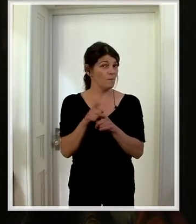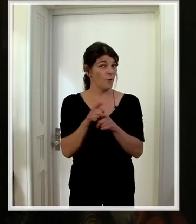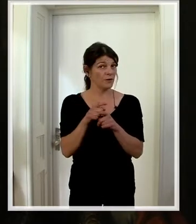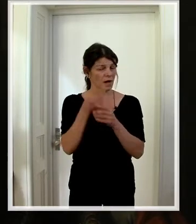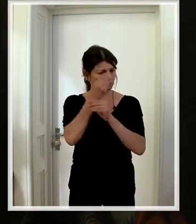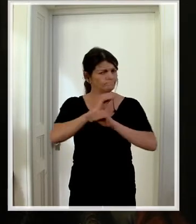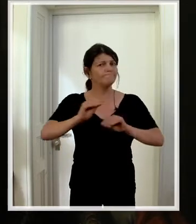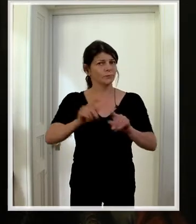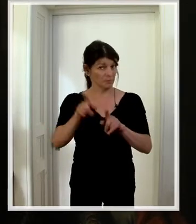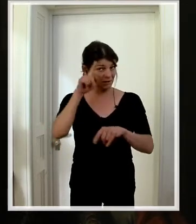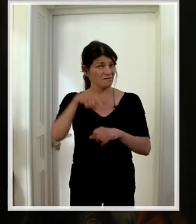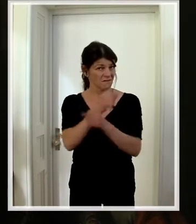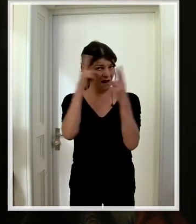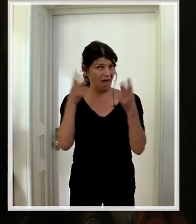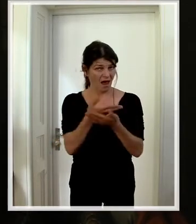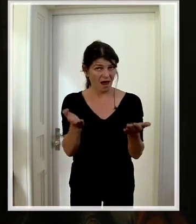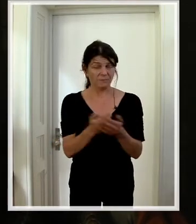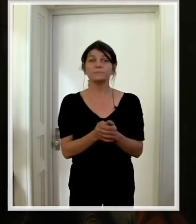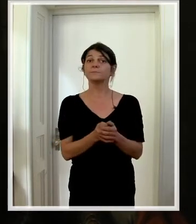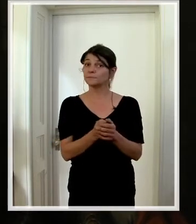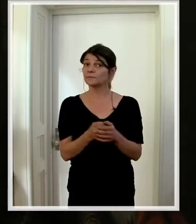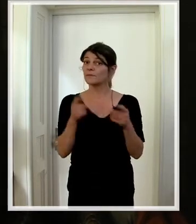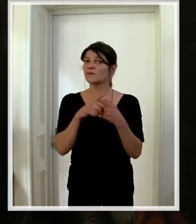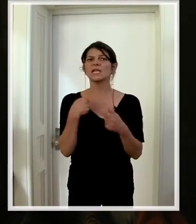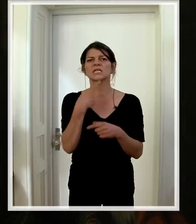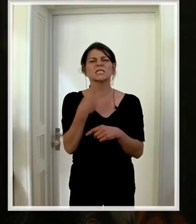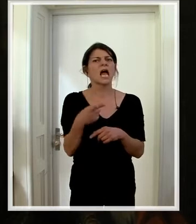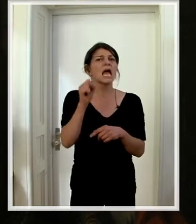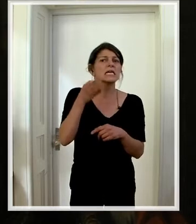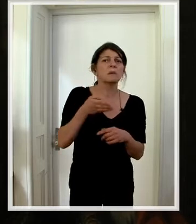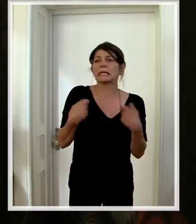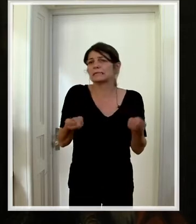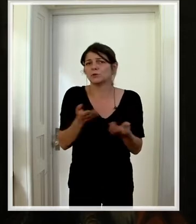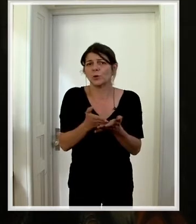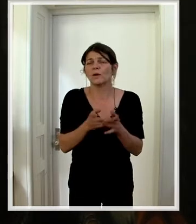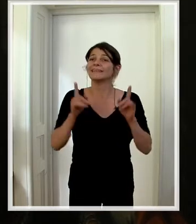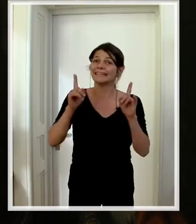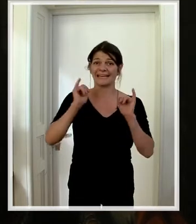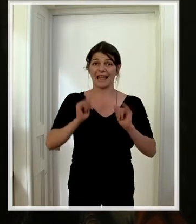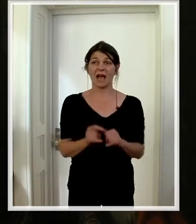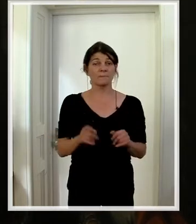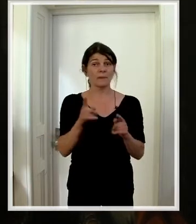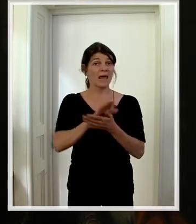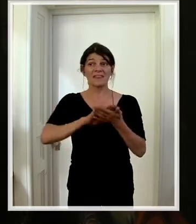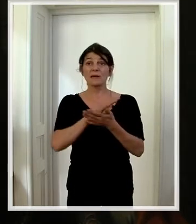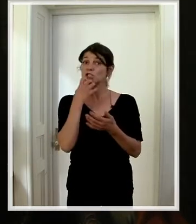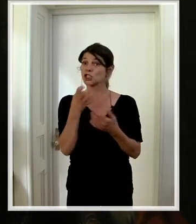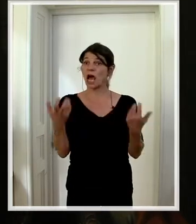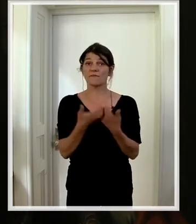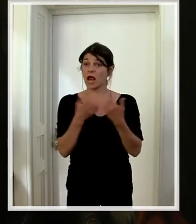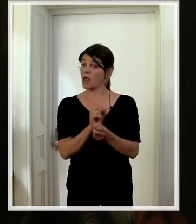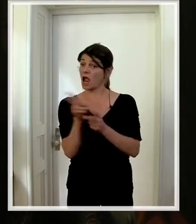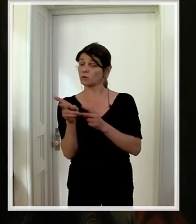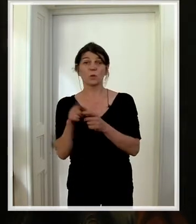Klarheit entsprechend sagen, wenn man sagt, die S-Bahn gibt es ja heute schon. Heute steigt niemand in Schaanwald aus und niemand